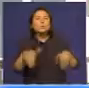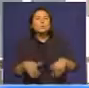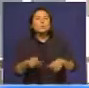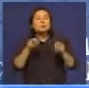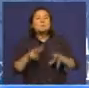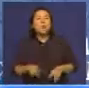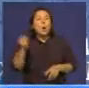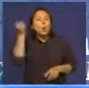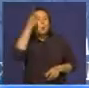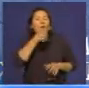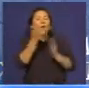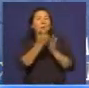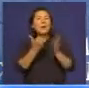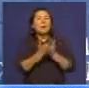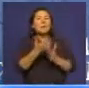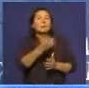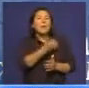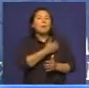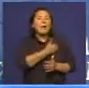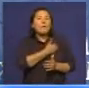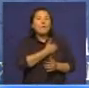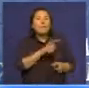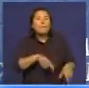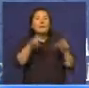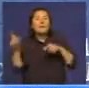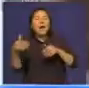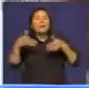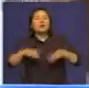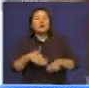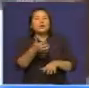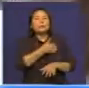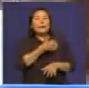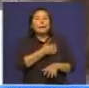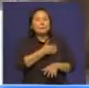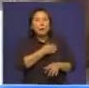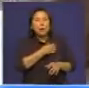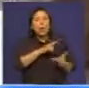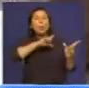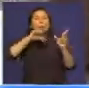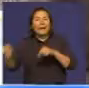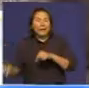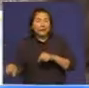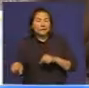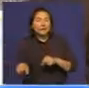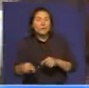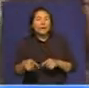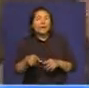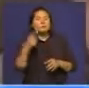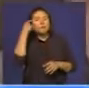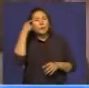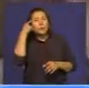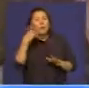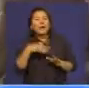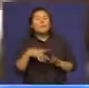специальности. Узнав о программе добровольного переселения, она решила воспользоваться уникальным шансом. Наиболее привлекательным для